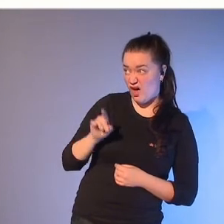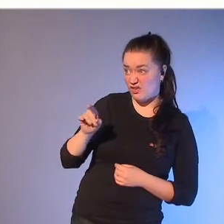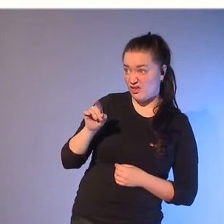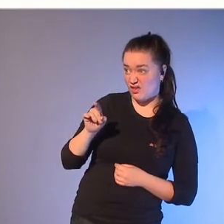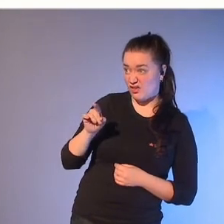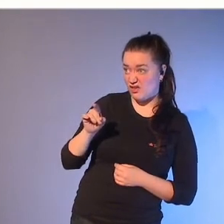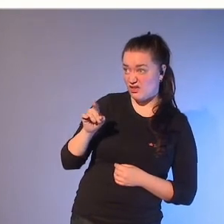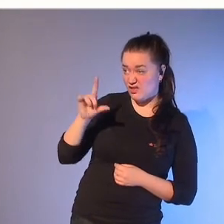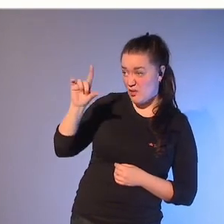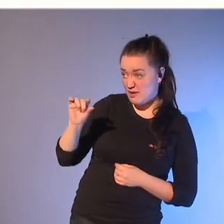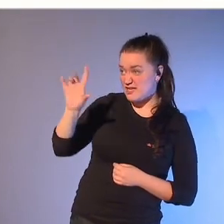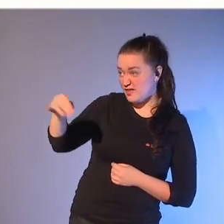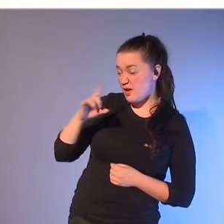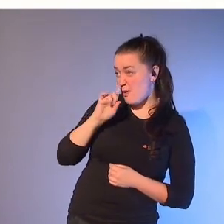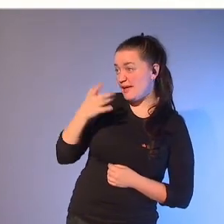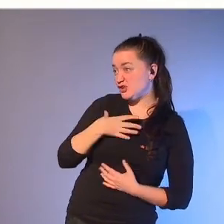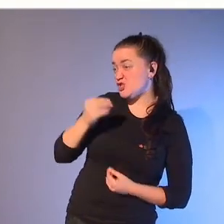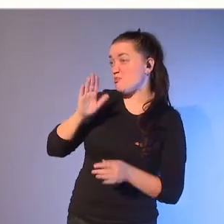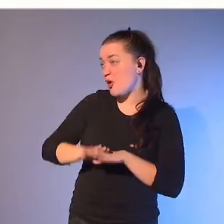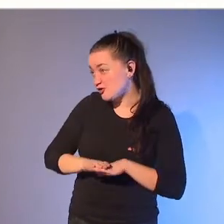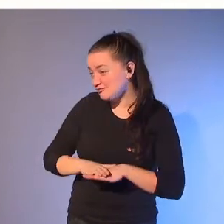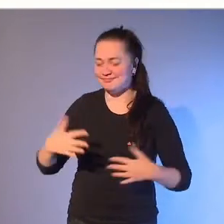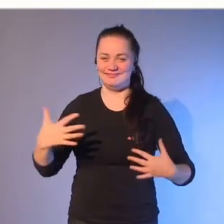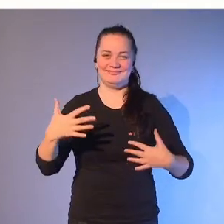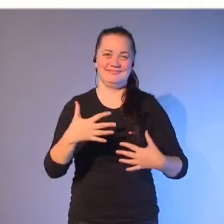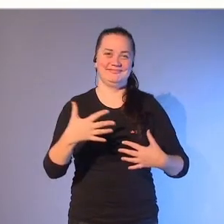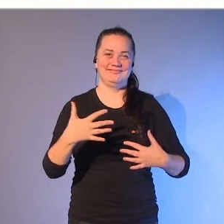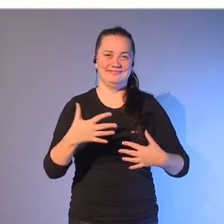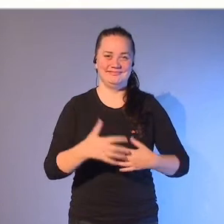en av minst av har han mest lyst på.